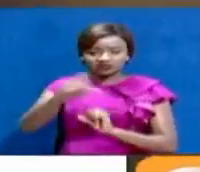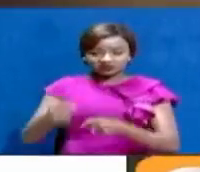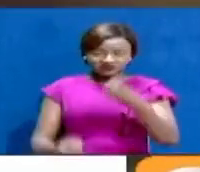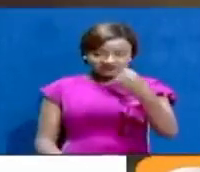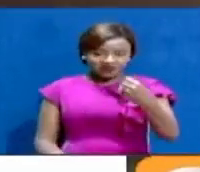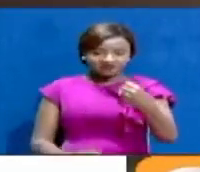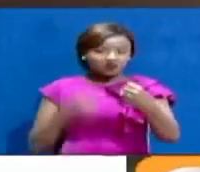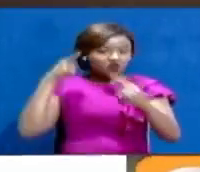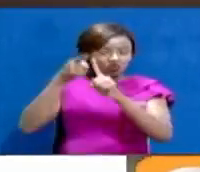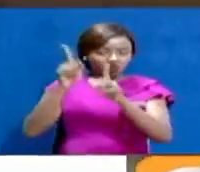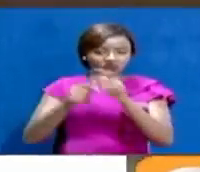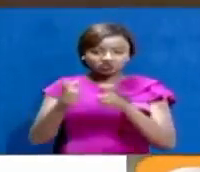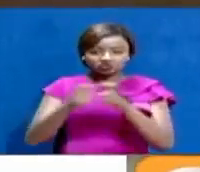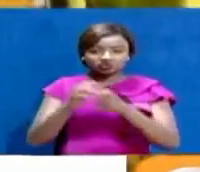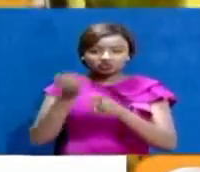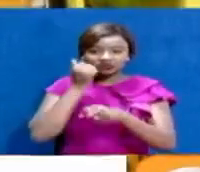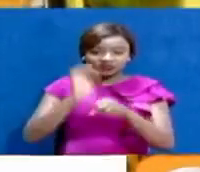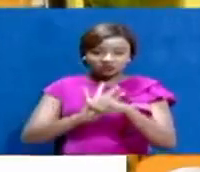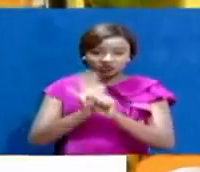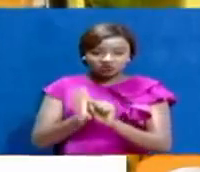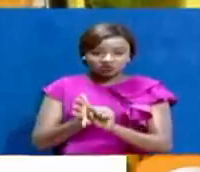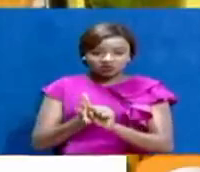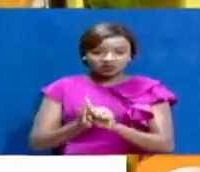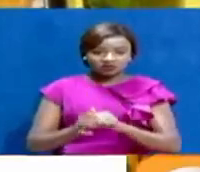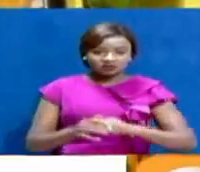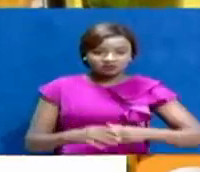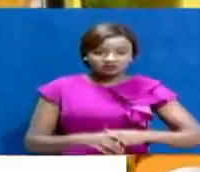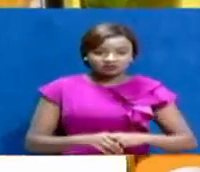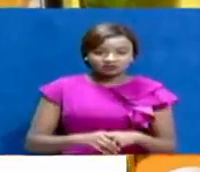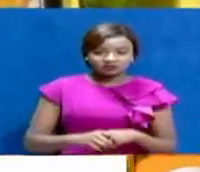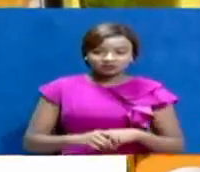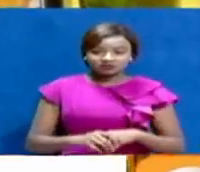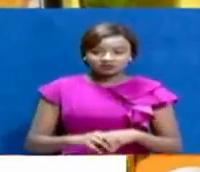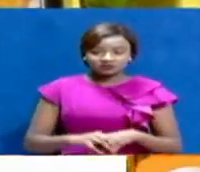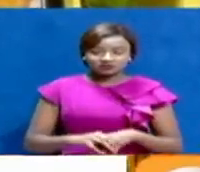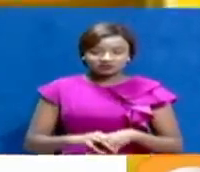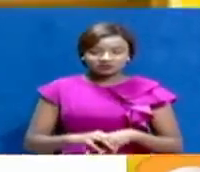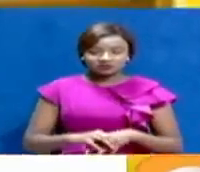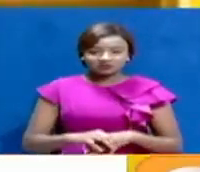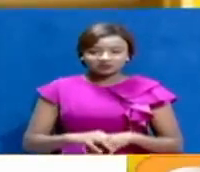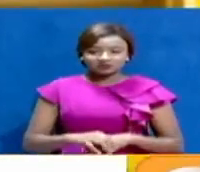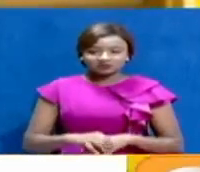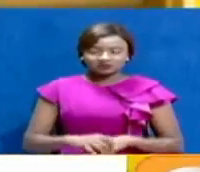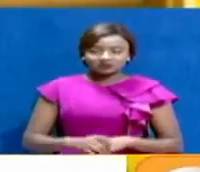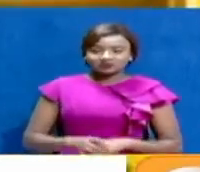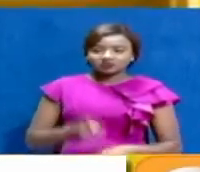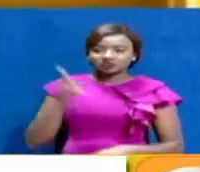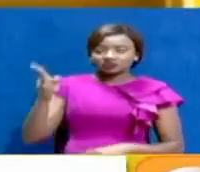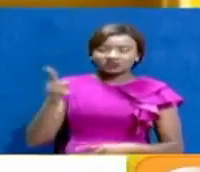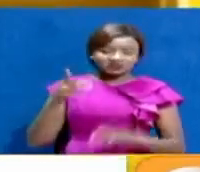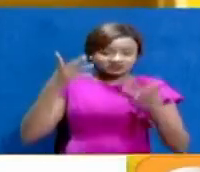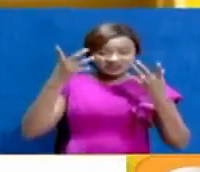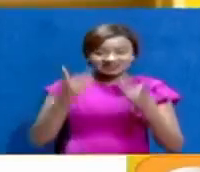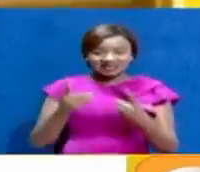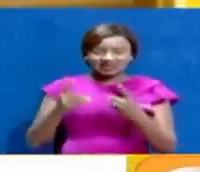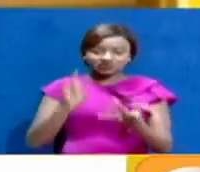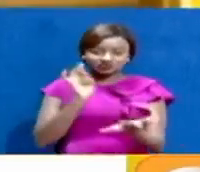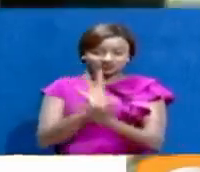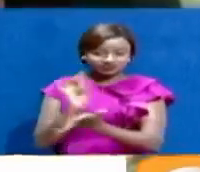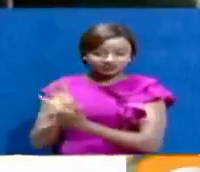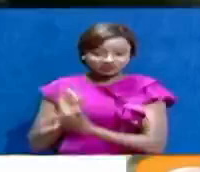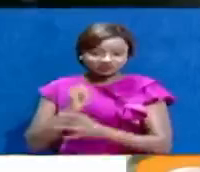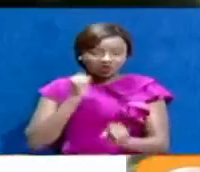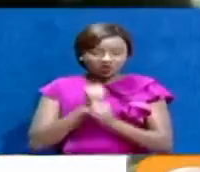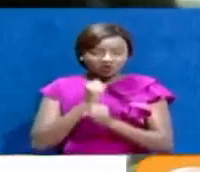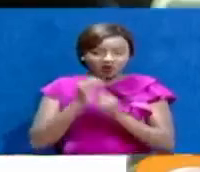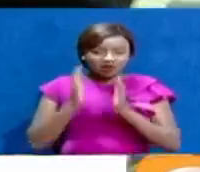kudhibiti msambao wa virusi vya corona. Ni hatua ambayo imemlazimu kuachisha kazi wafanyikazi wake